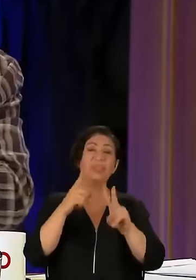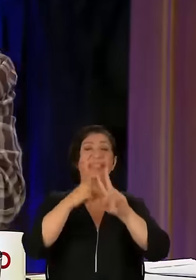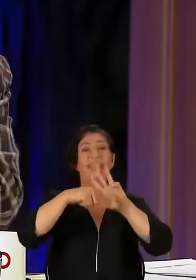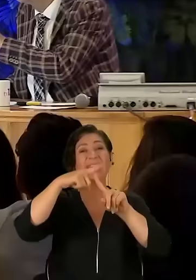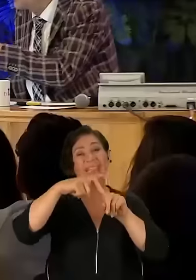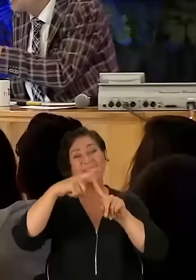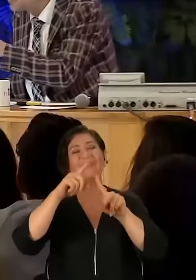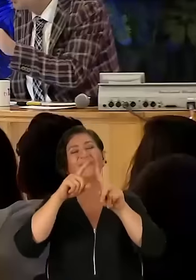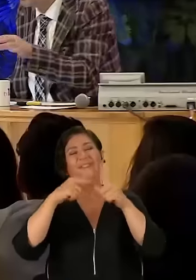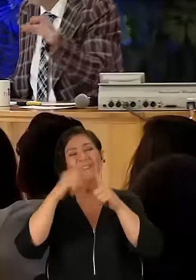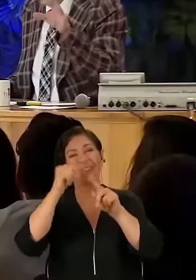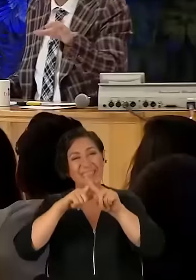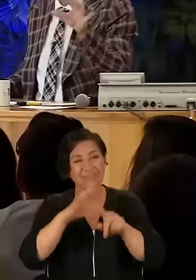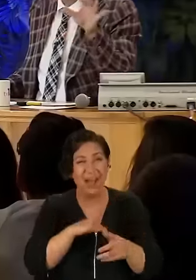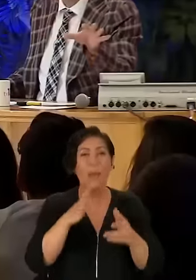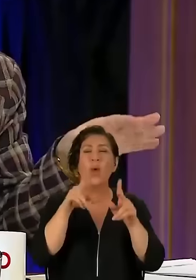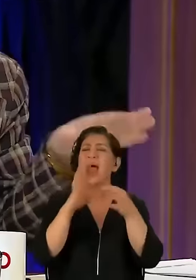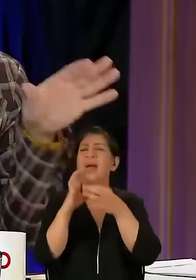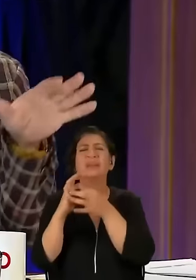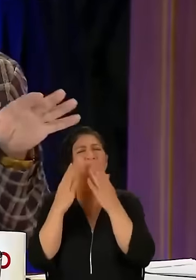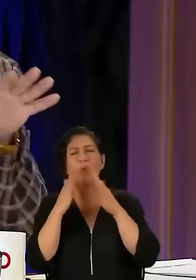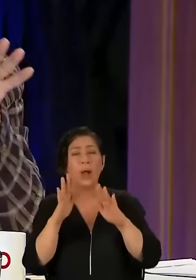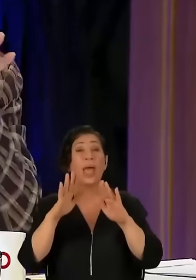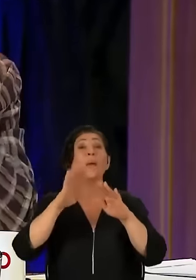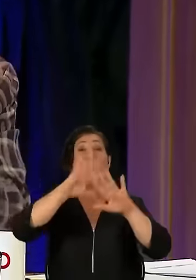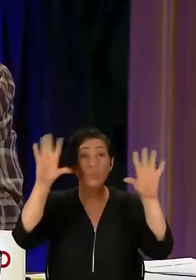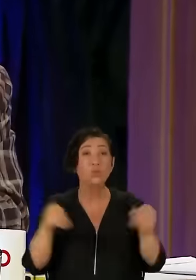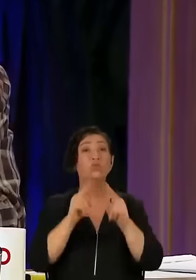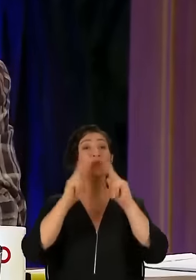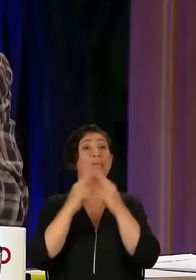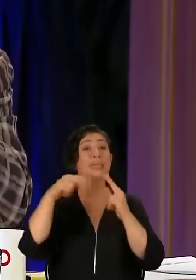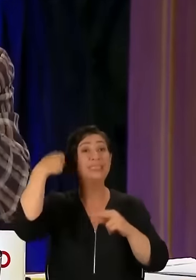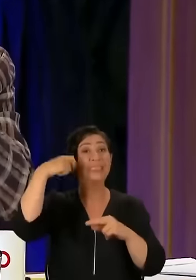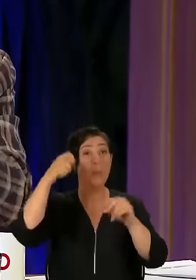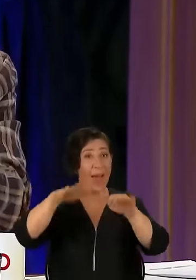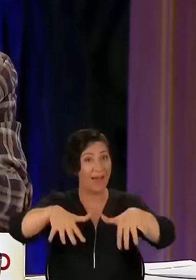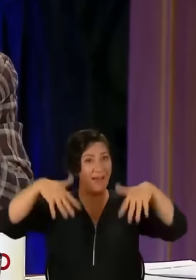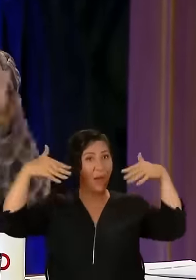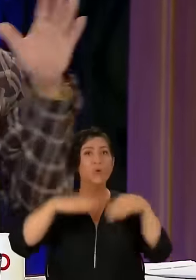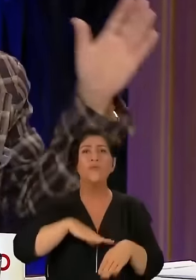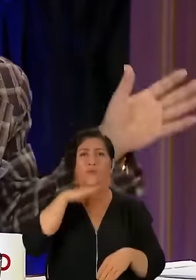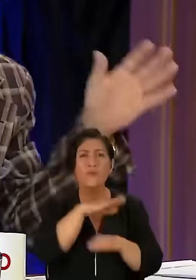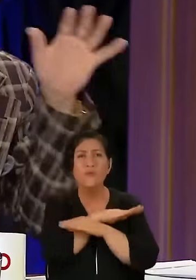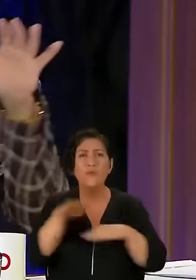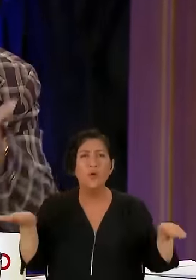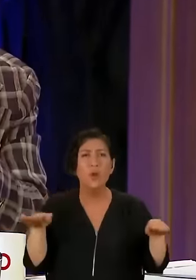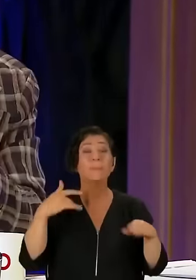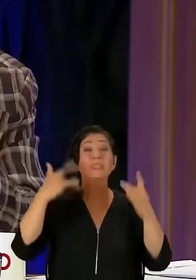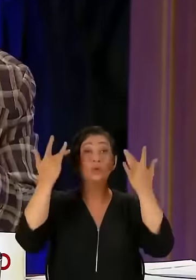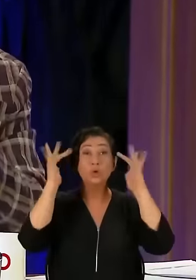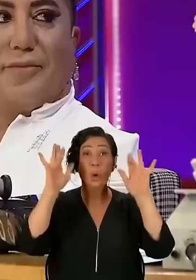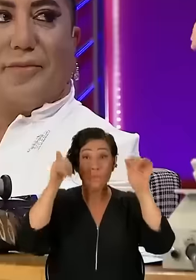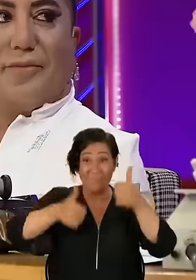var da falan filan. Bununla alakası yok. Aslında bütün dünyada sinema salonları doluyor. Ama biz Kültür